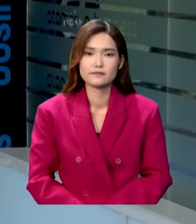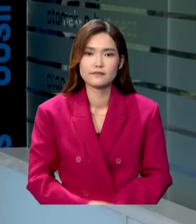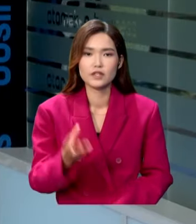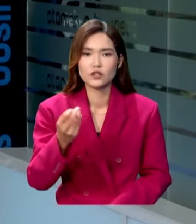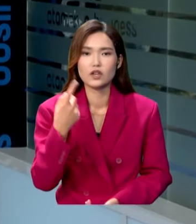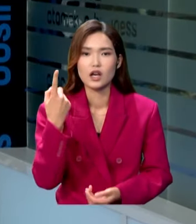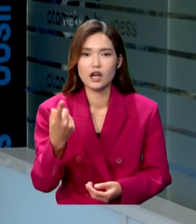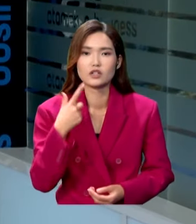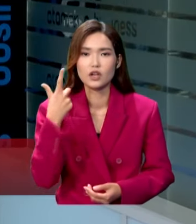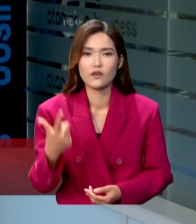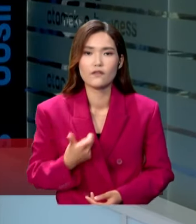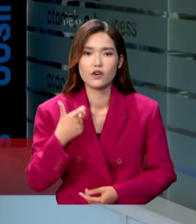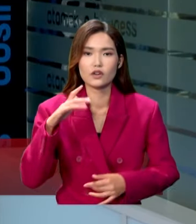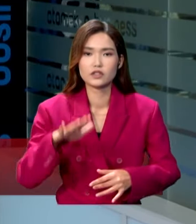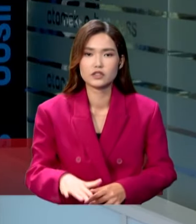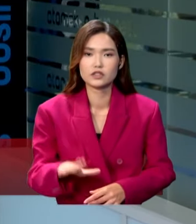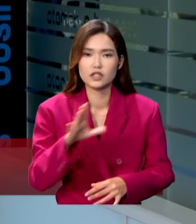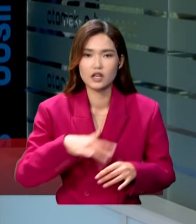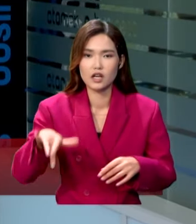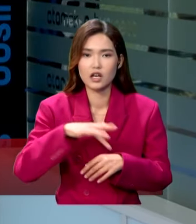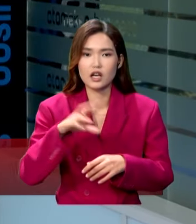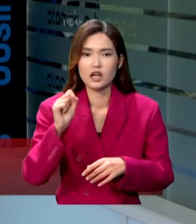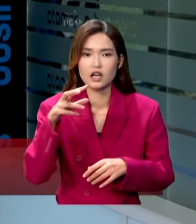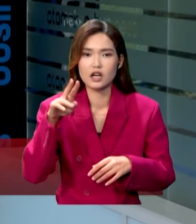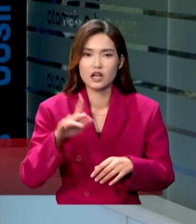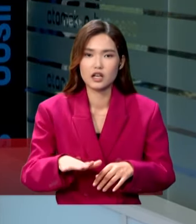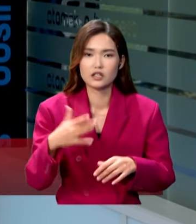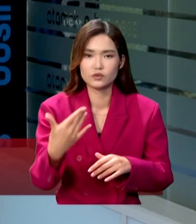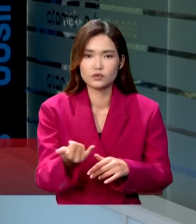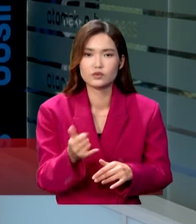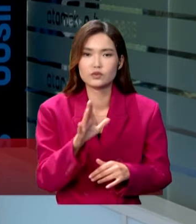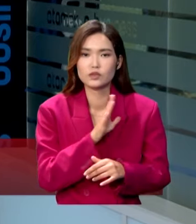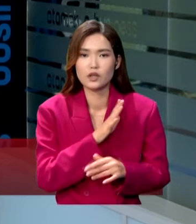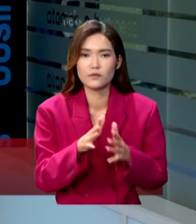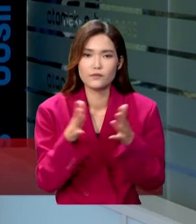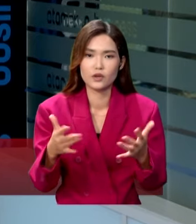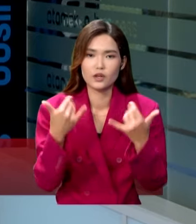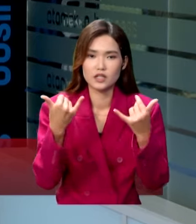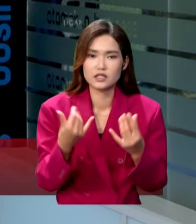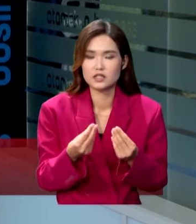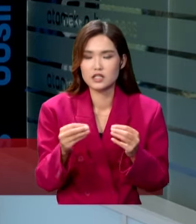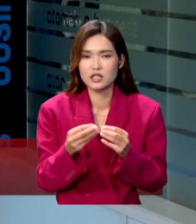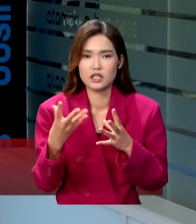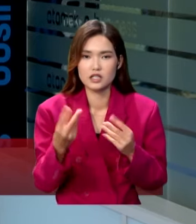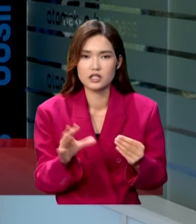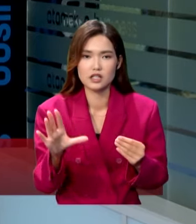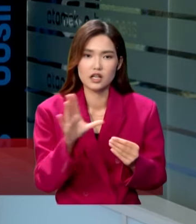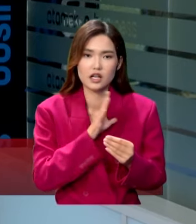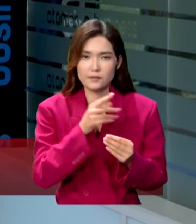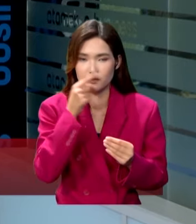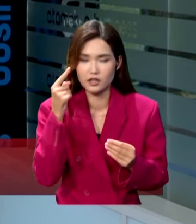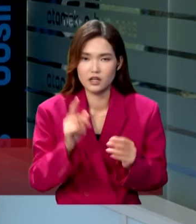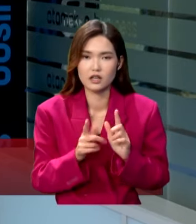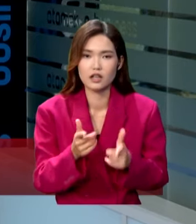ещё один военнослужащий найден повешенным в городе агос офицер послужил воинской части всего 10 дней начато уголовное дело по